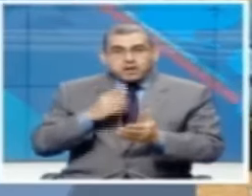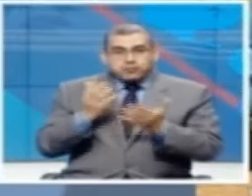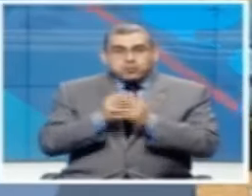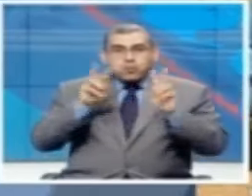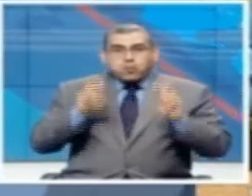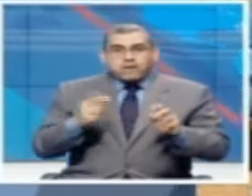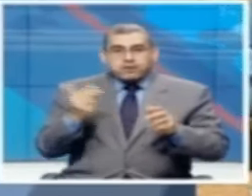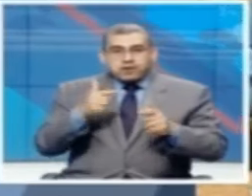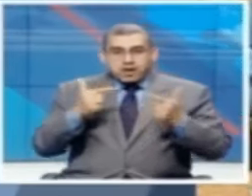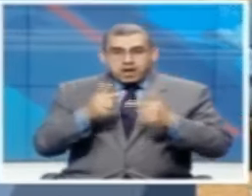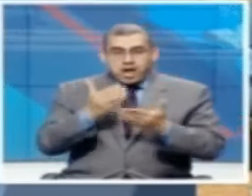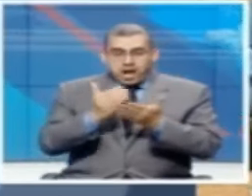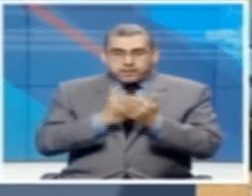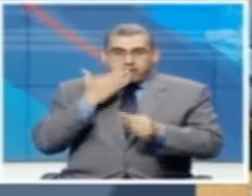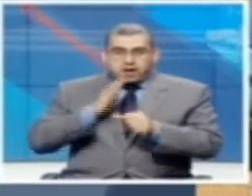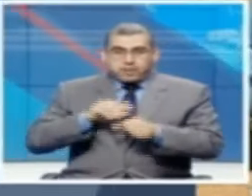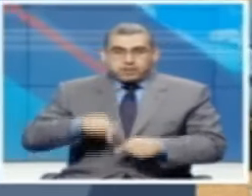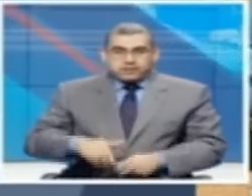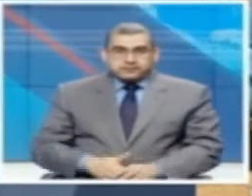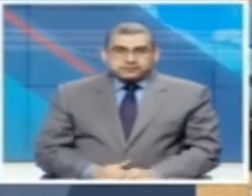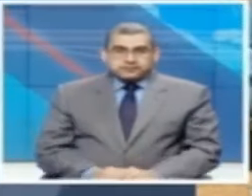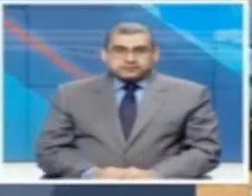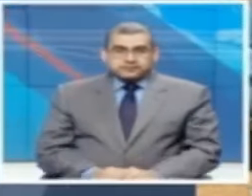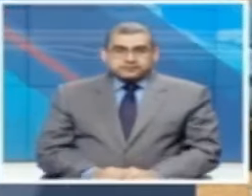الفوري لاطلاق النار قبل شهر